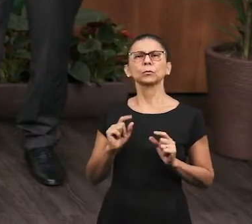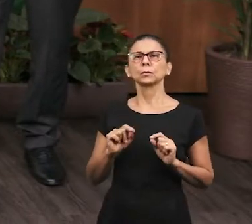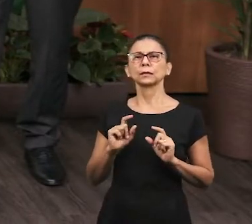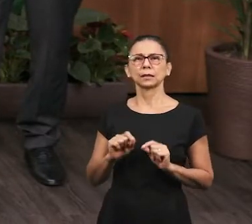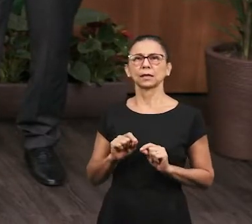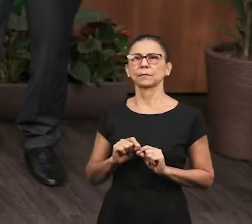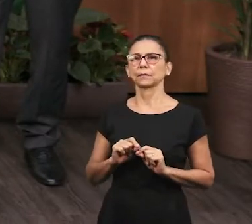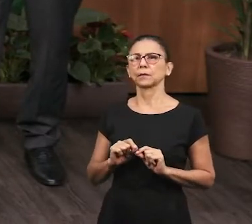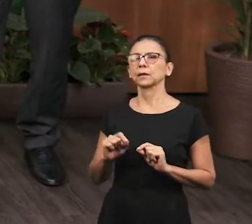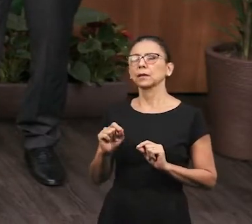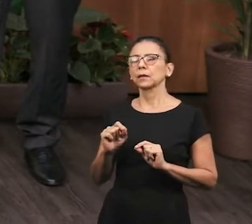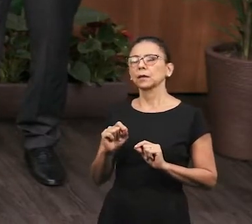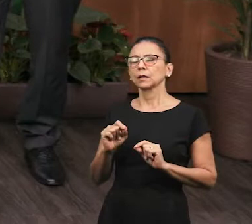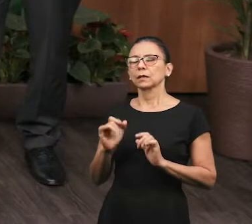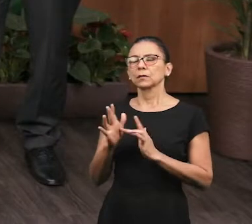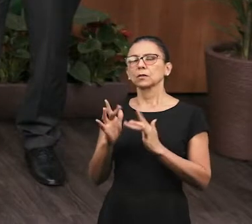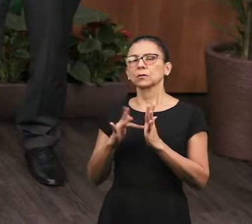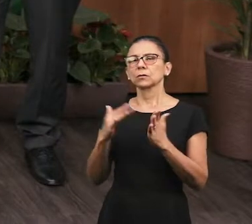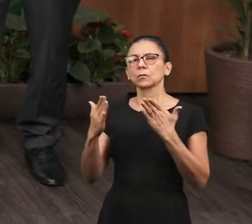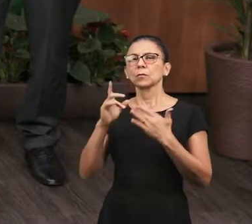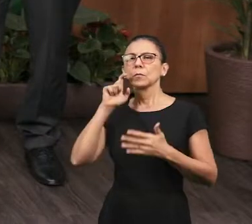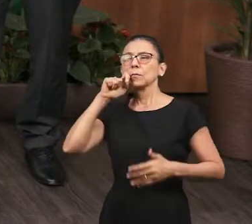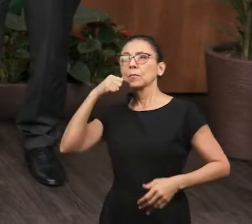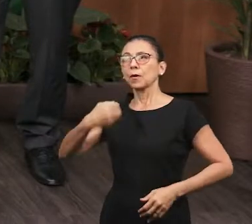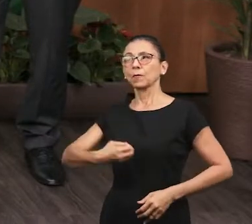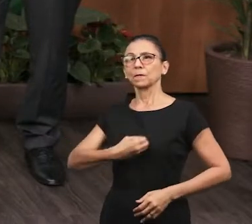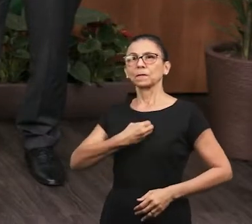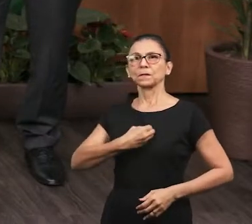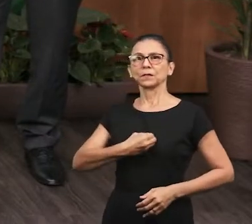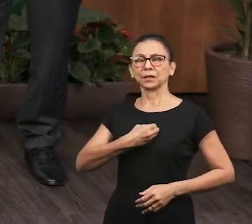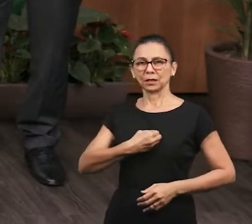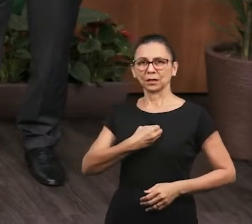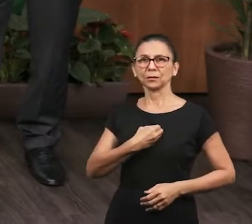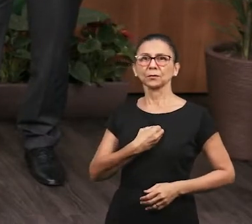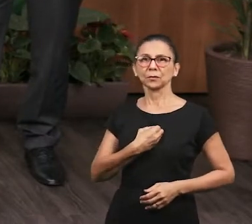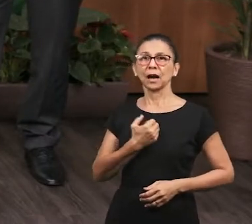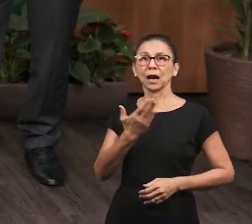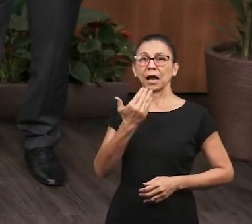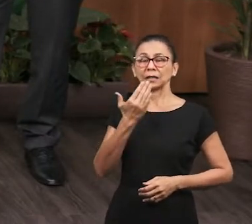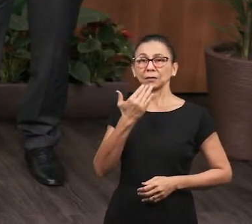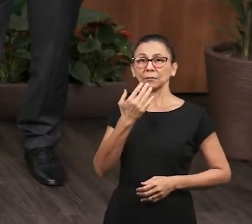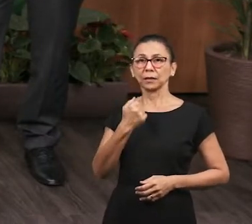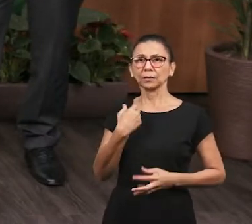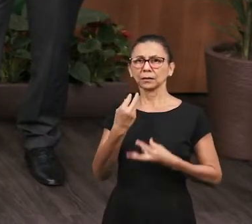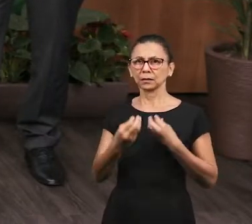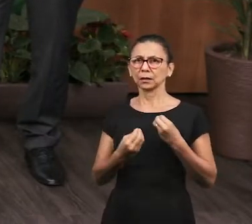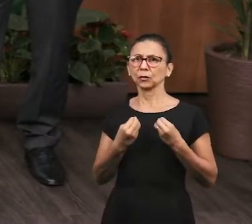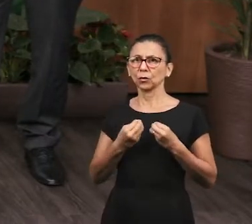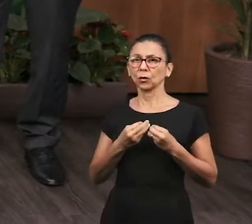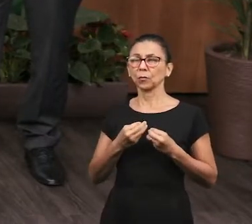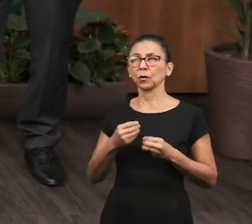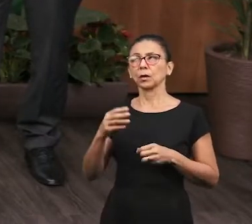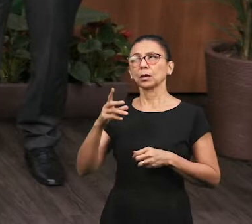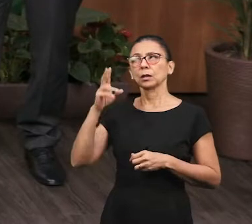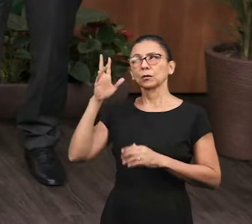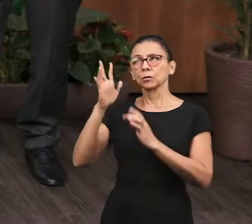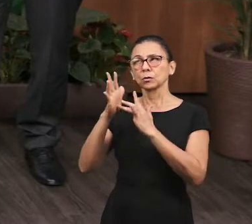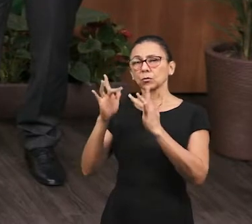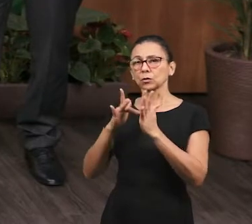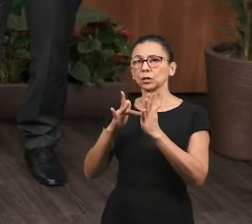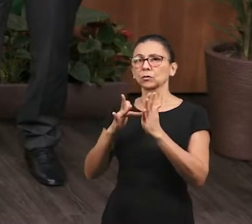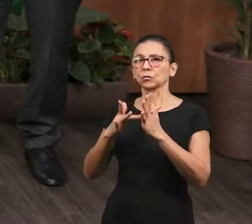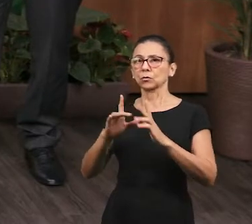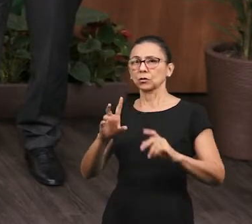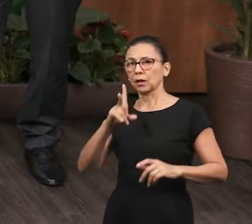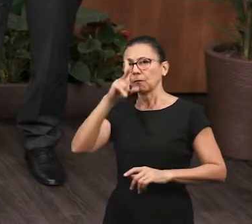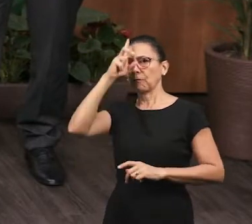живой, сходящий с небес, который поддерживает тех, которые питаются от Него до самого дня,